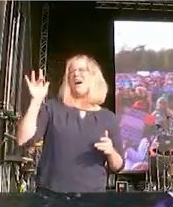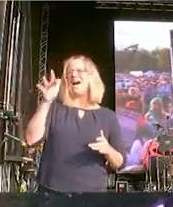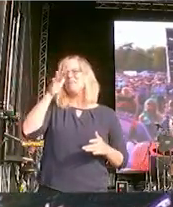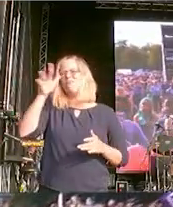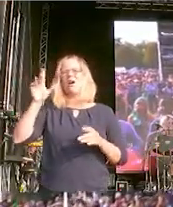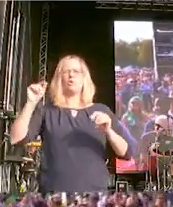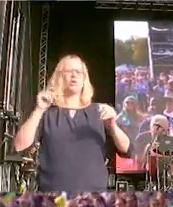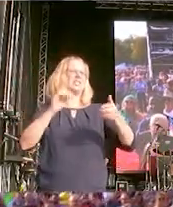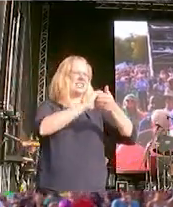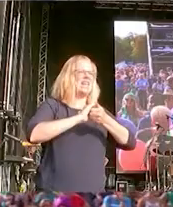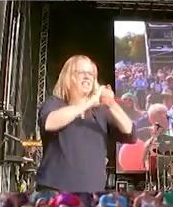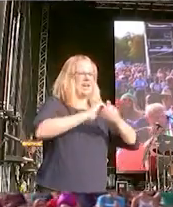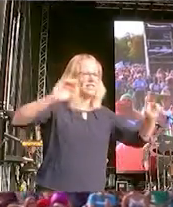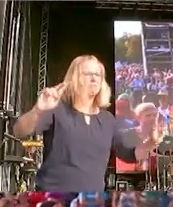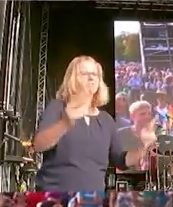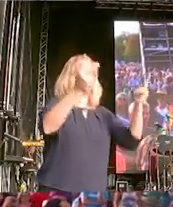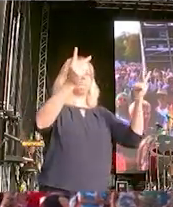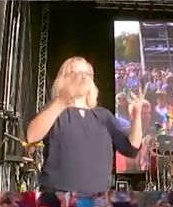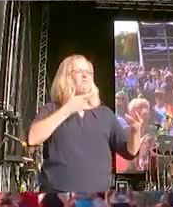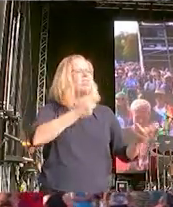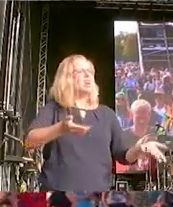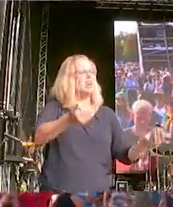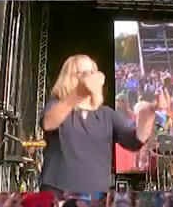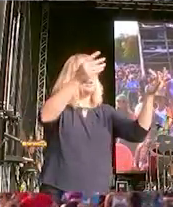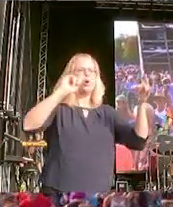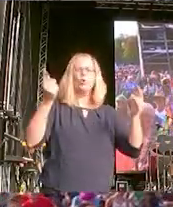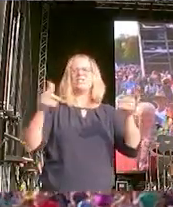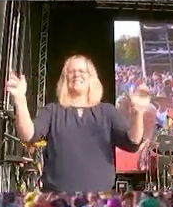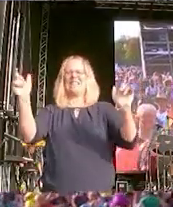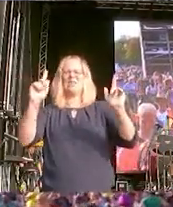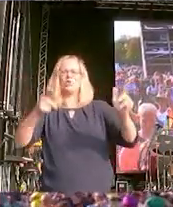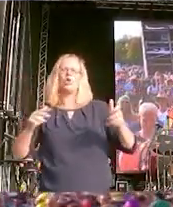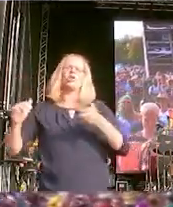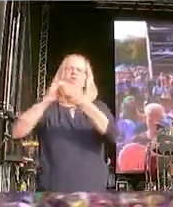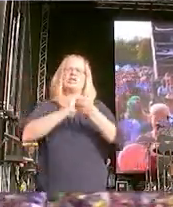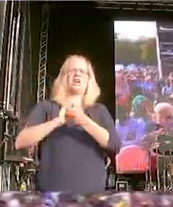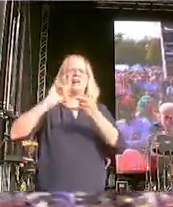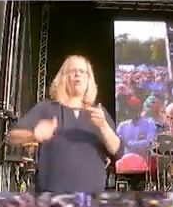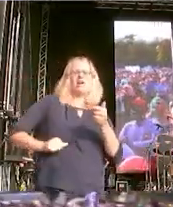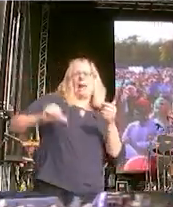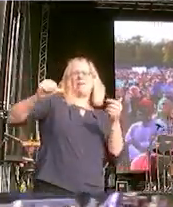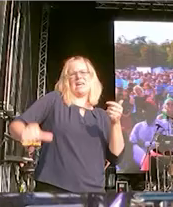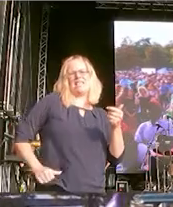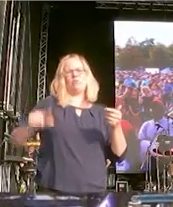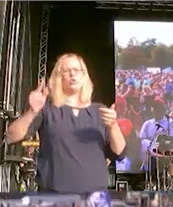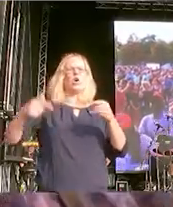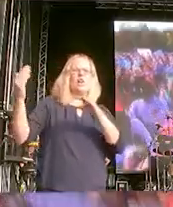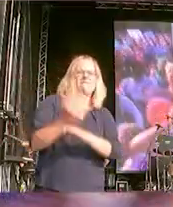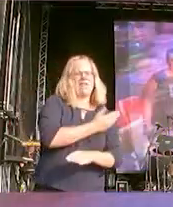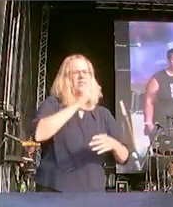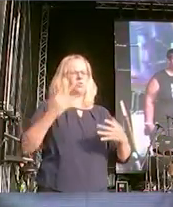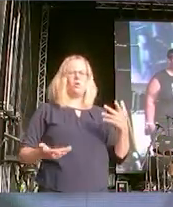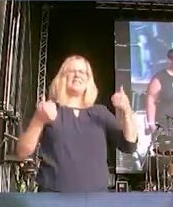verteidigen und für eine solidarische Gesellschaft kämpfen. Das heißt, ein Ende des Kapitalismus, ein Ende des Zwangs zur